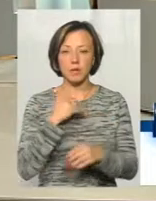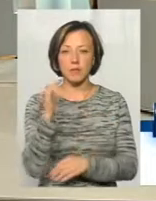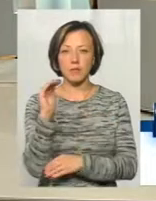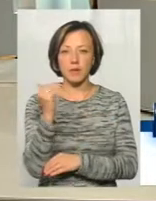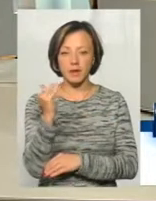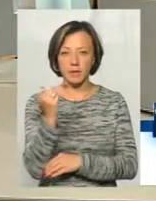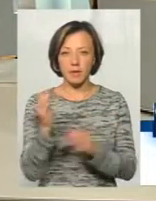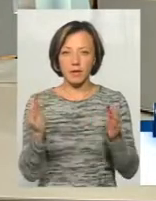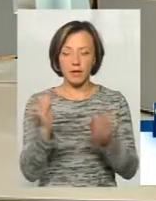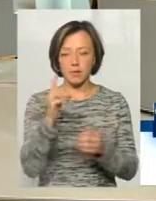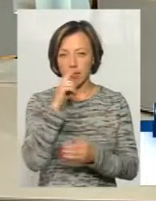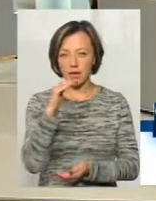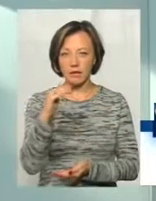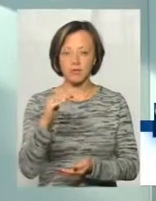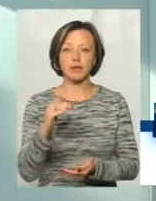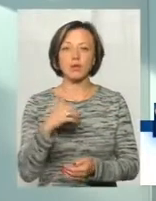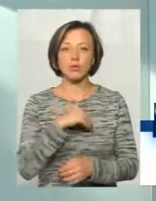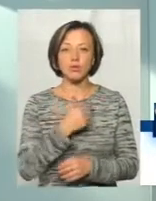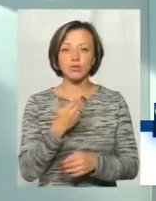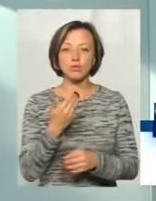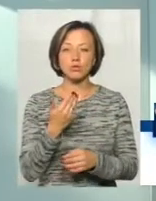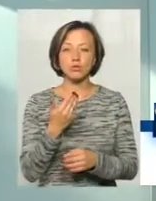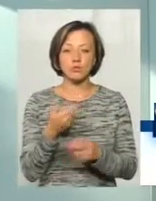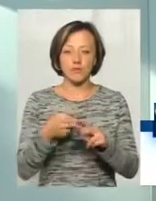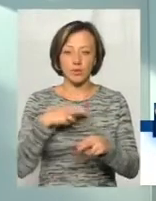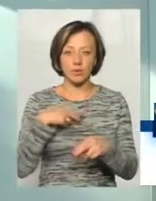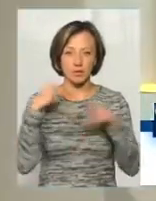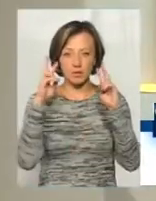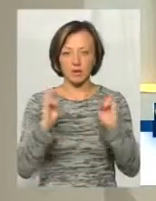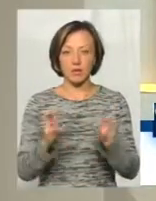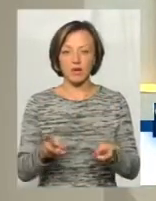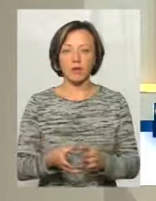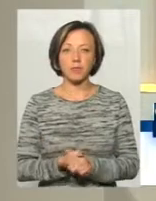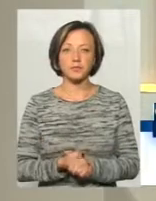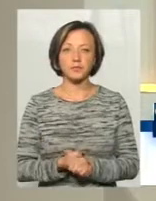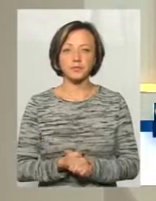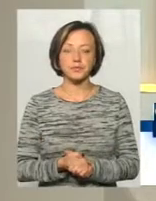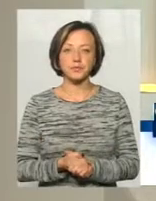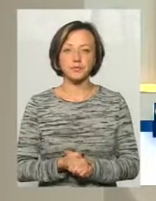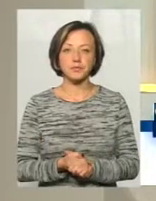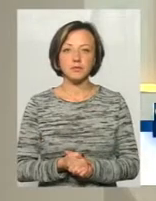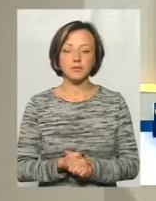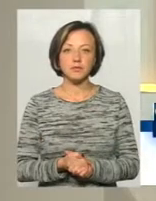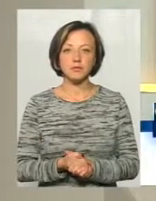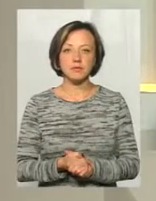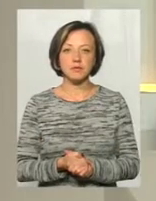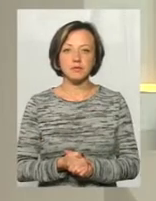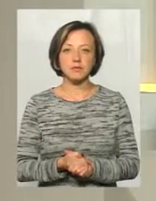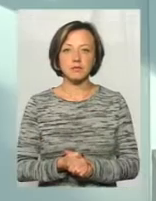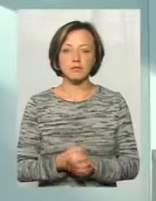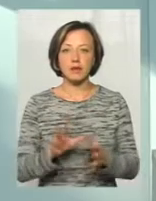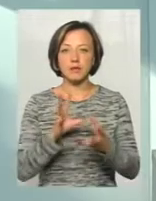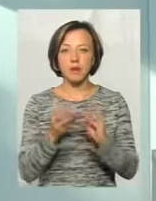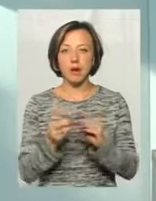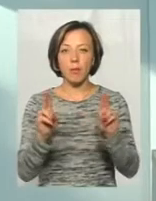дитина. І хочу звернути, не знаю як. Дякую. Ми почули ваше питання, пане Вадим. Ну, за загальним